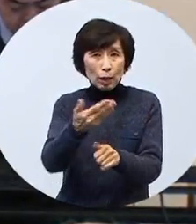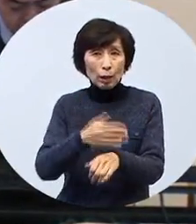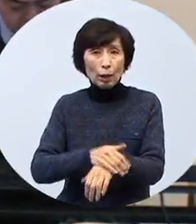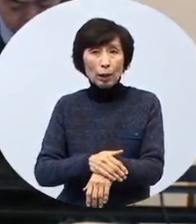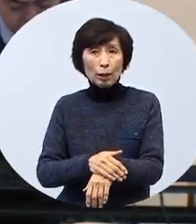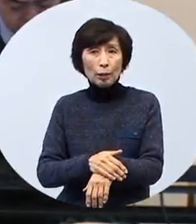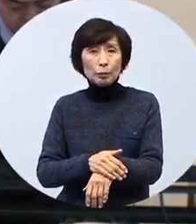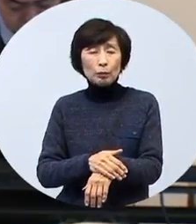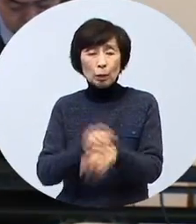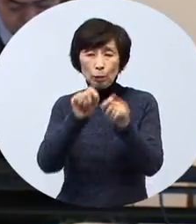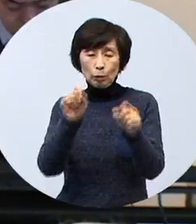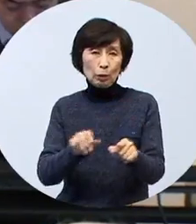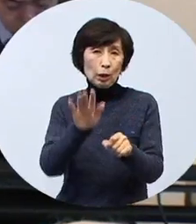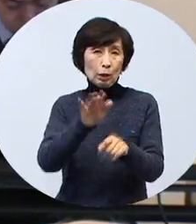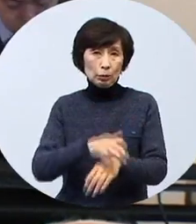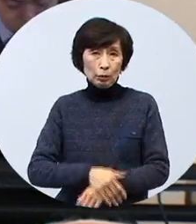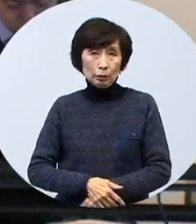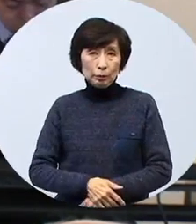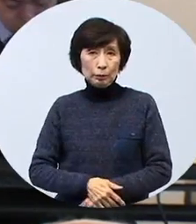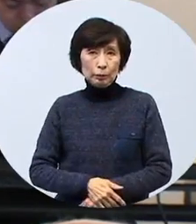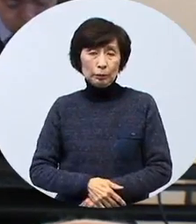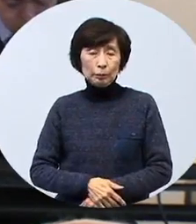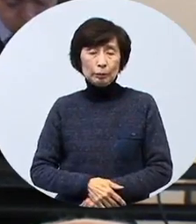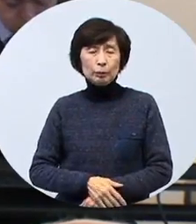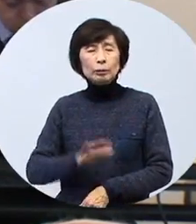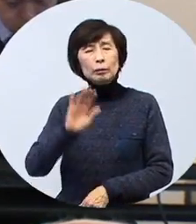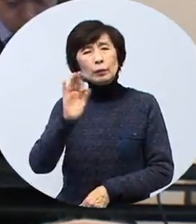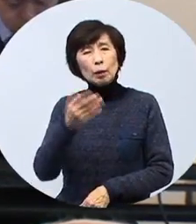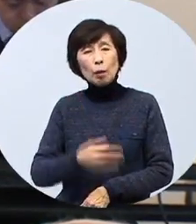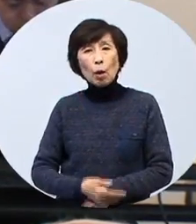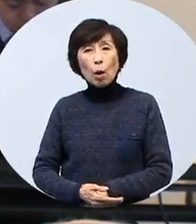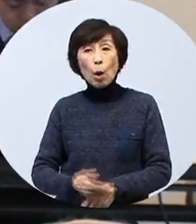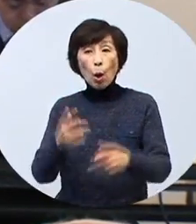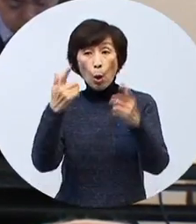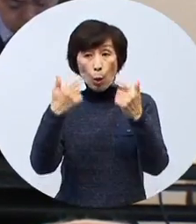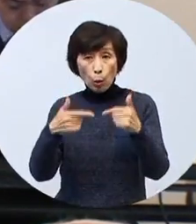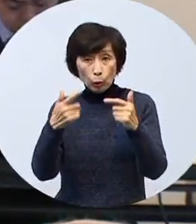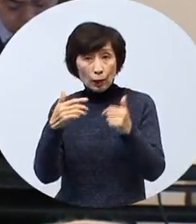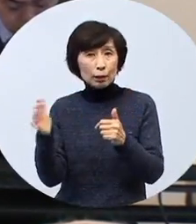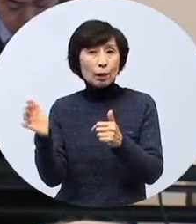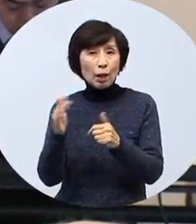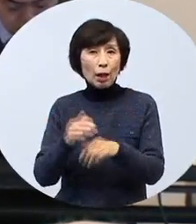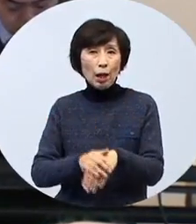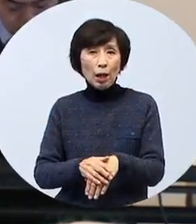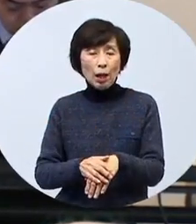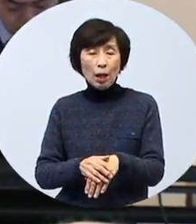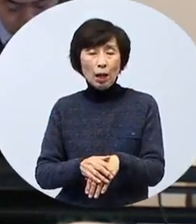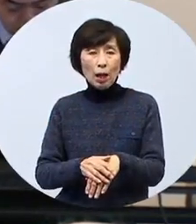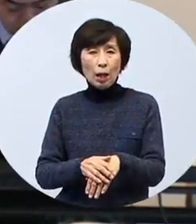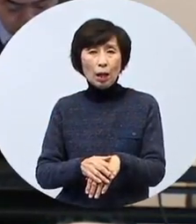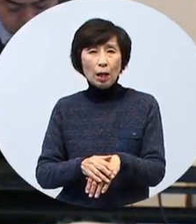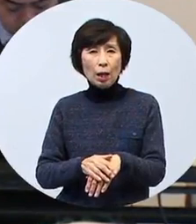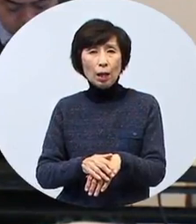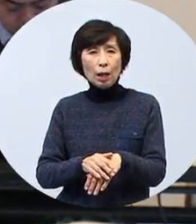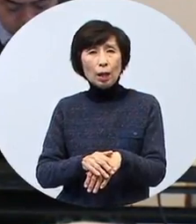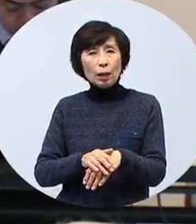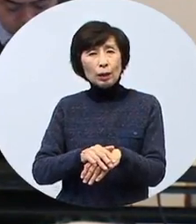あるんですけどね。だからこれはしっかりとやっぱり普段のお家に行って、